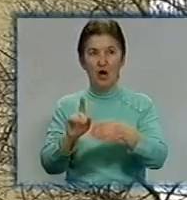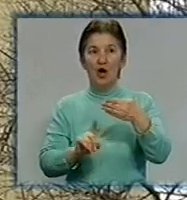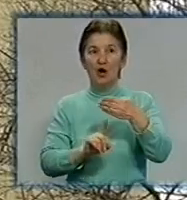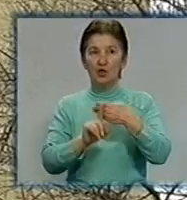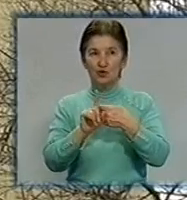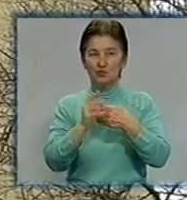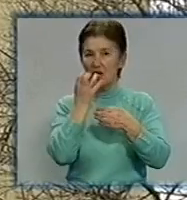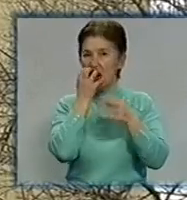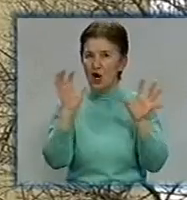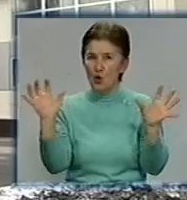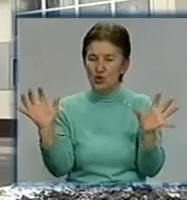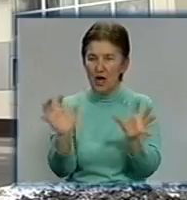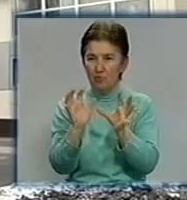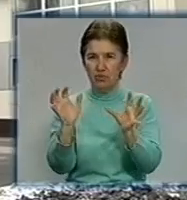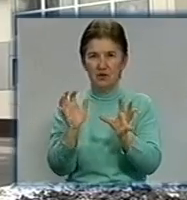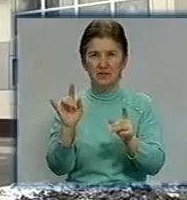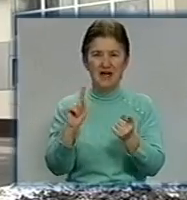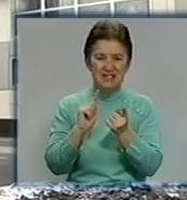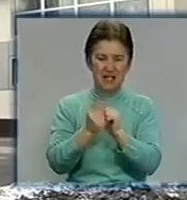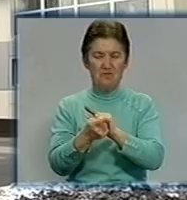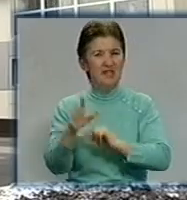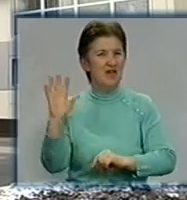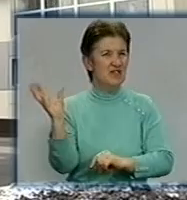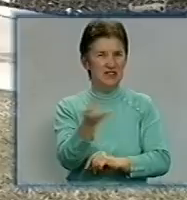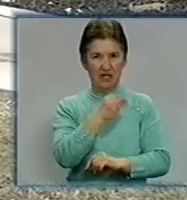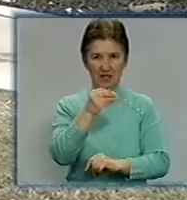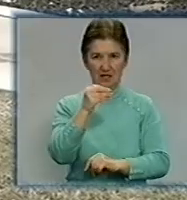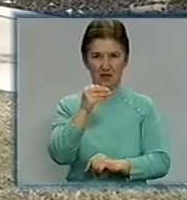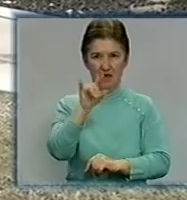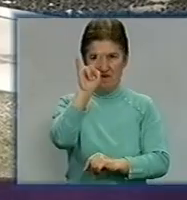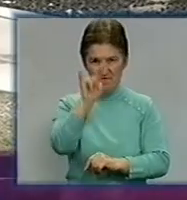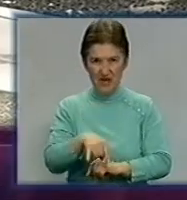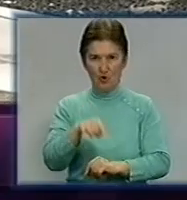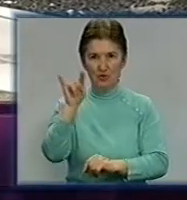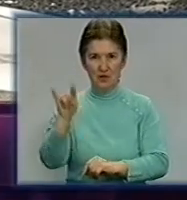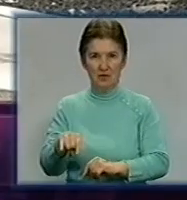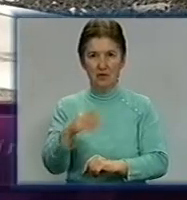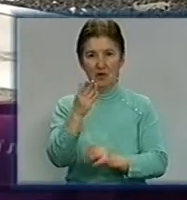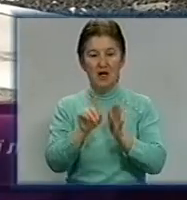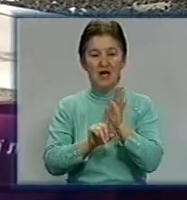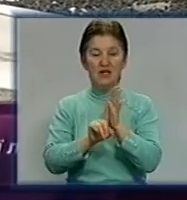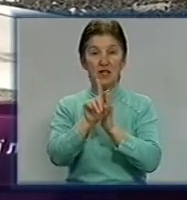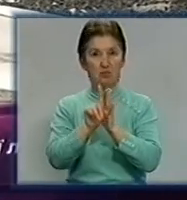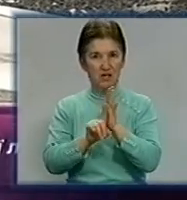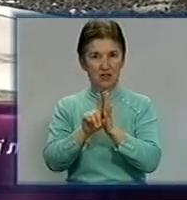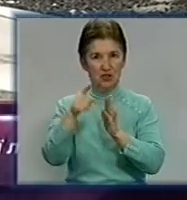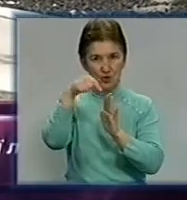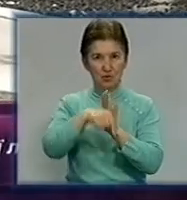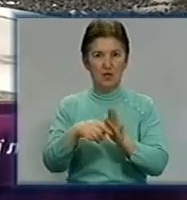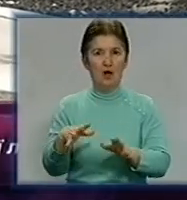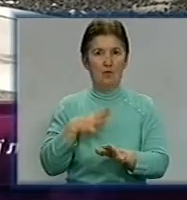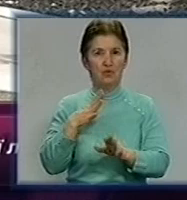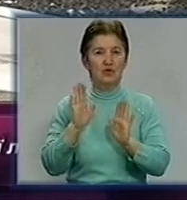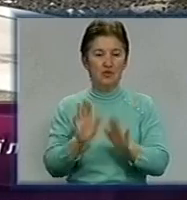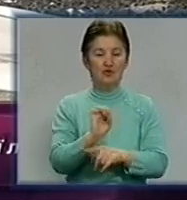зовнішнє утеплення стін та заміна усіх вікон закладу. А їх майже тисяча. Температура в приміщеннях була не більша, ніж